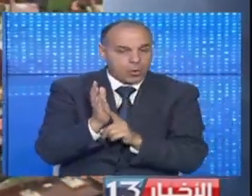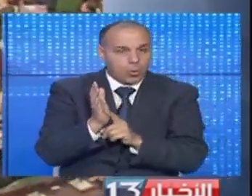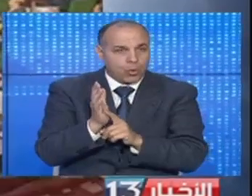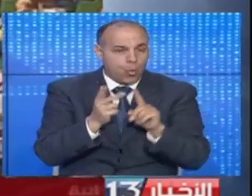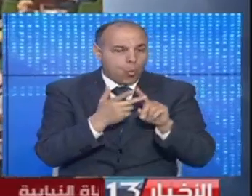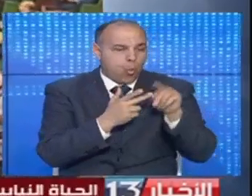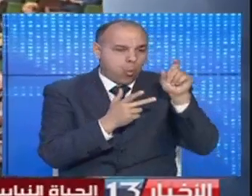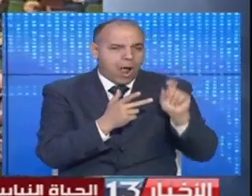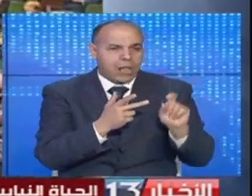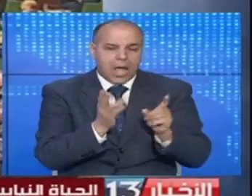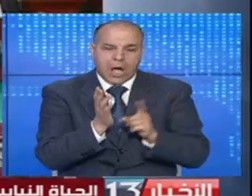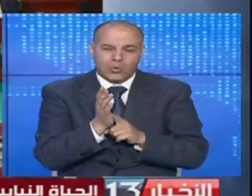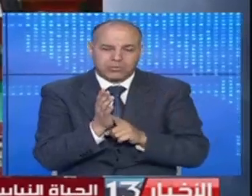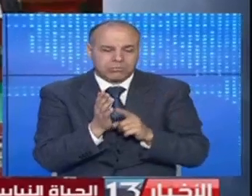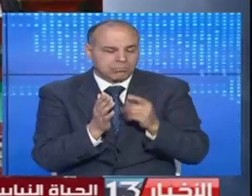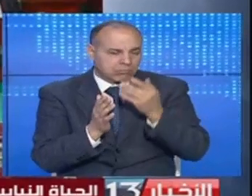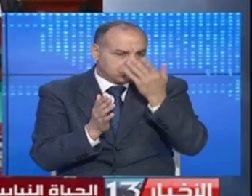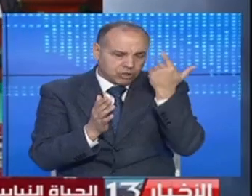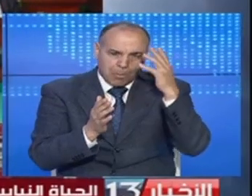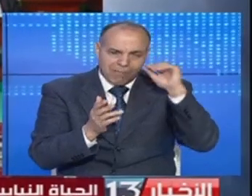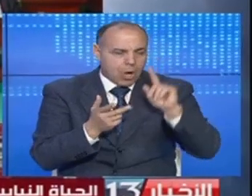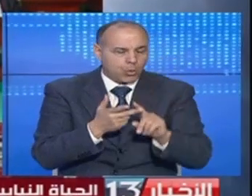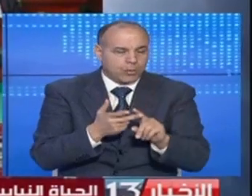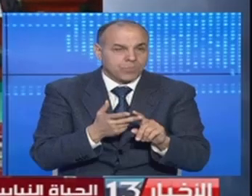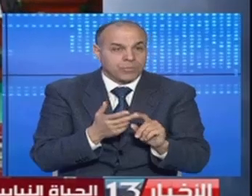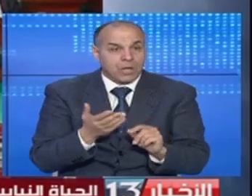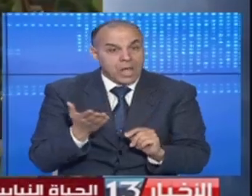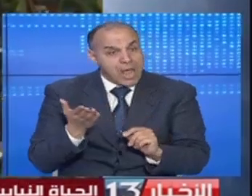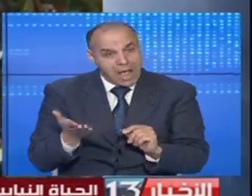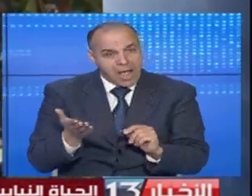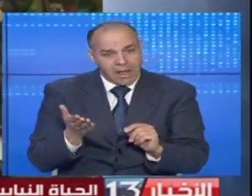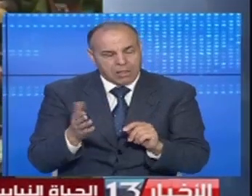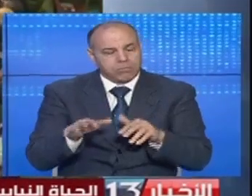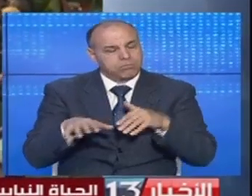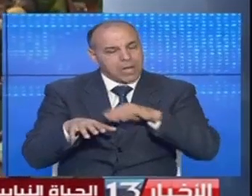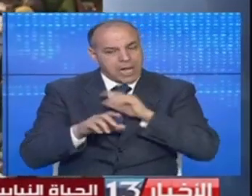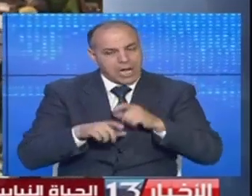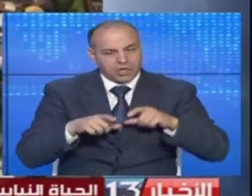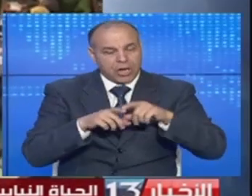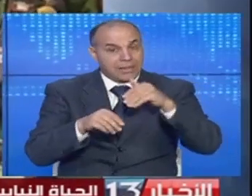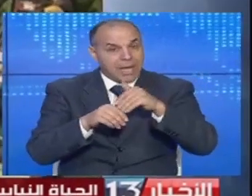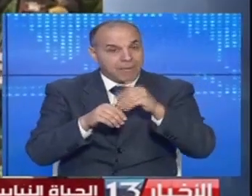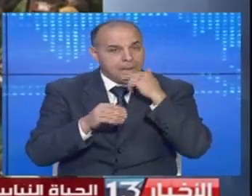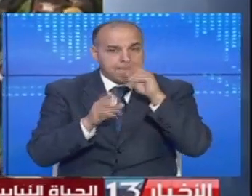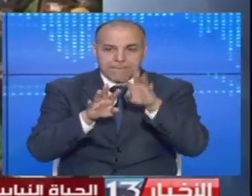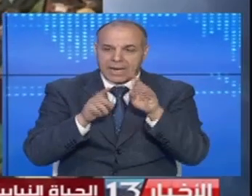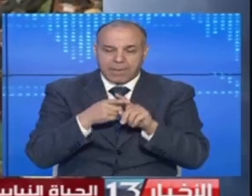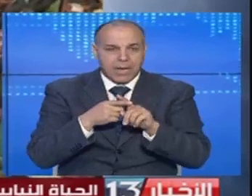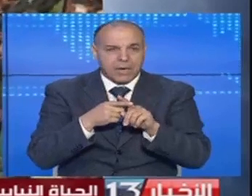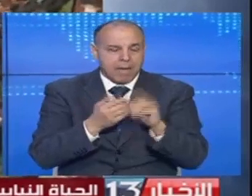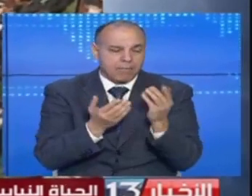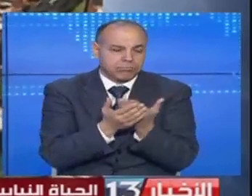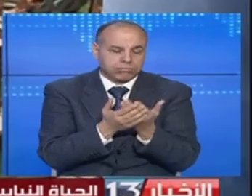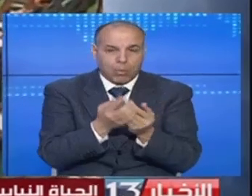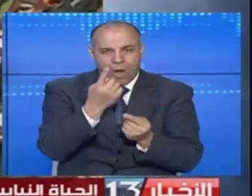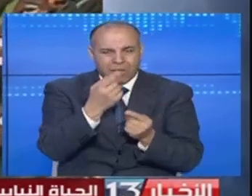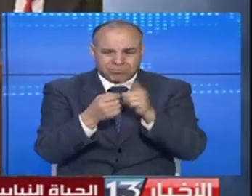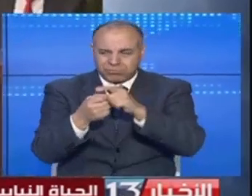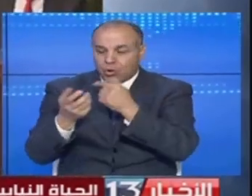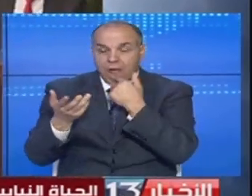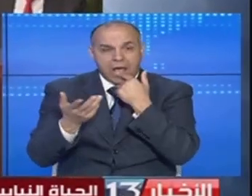ومرشح واحد من غير المختصين في القانون وستتولى اللجنه الانتخابيه بالبرلمان فرز ملفات الترشح